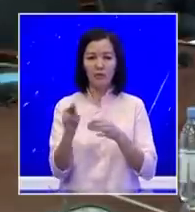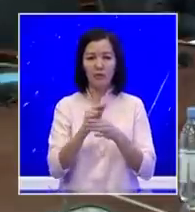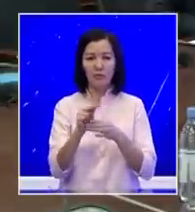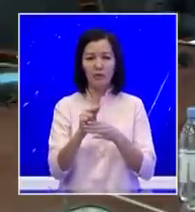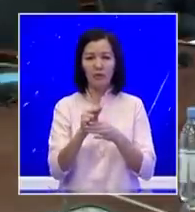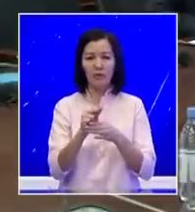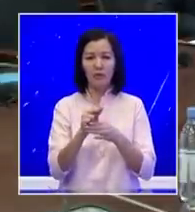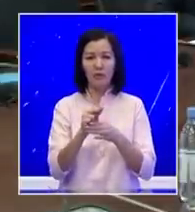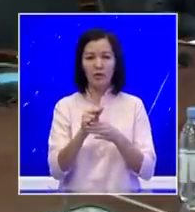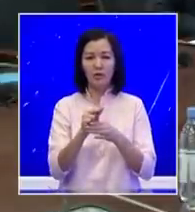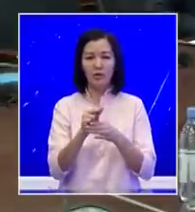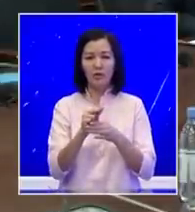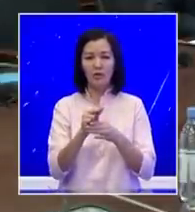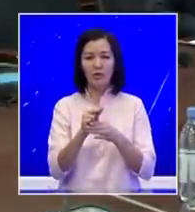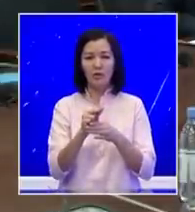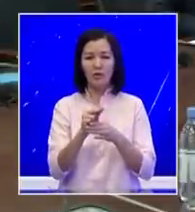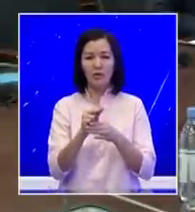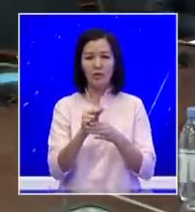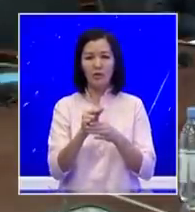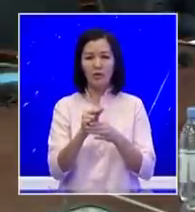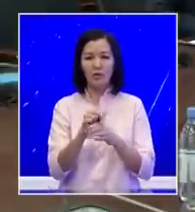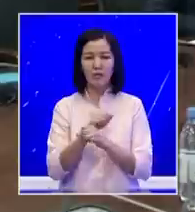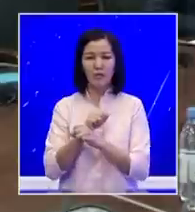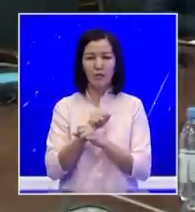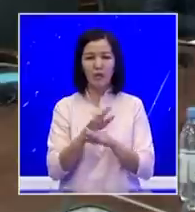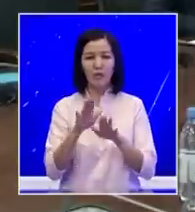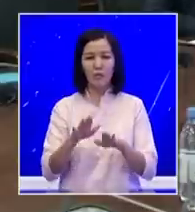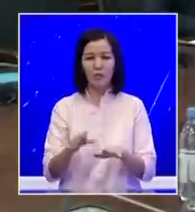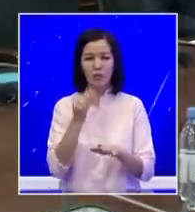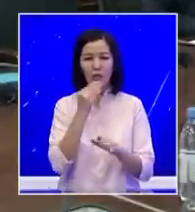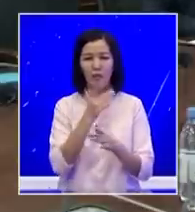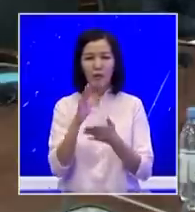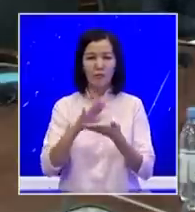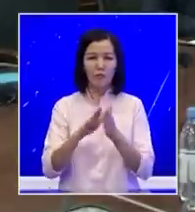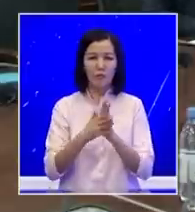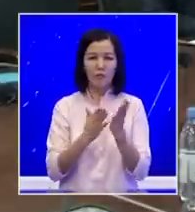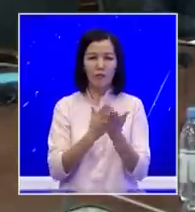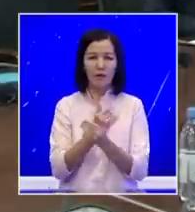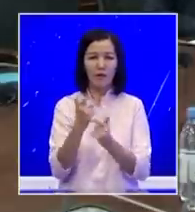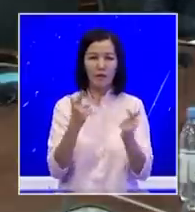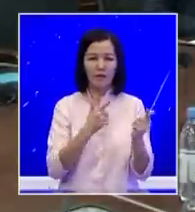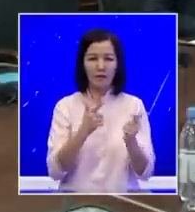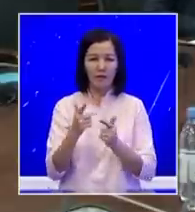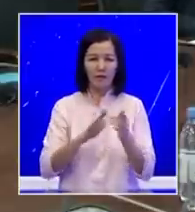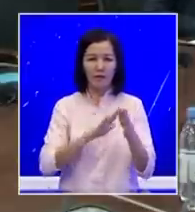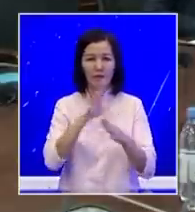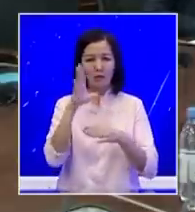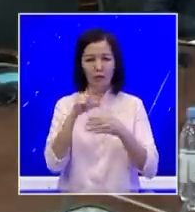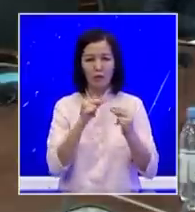дәрігерді бөлек оқшауландырып, демалатын, қонатын жерін ұйымдастырдық, тамағын ұйымдастырдық, штаб тәулік бойы жұмыс істеп